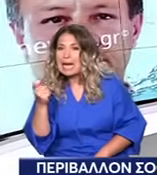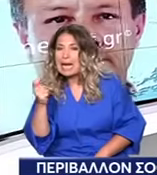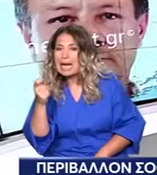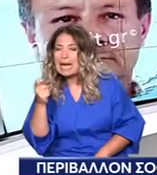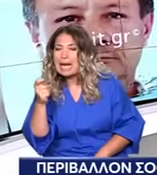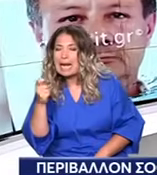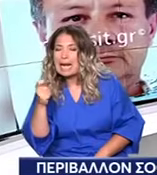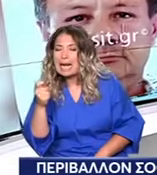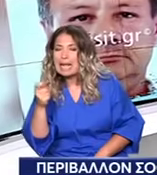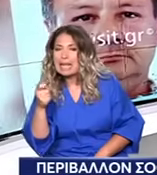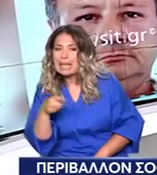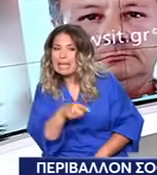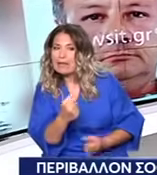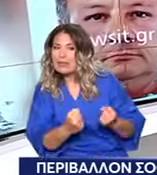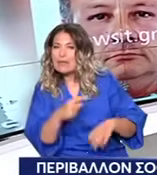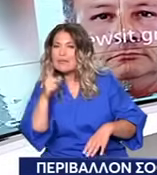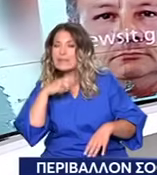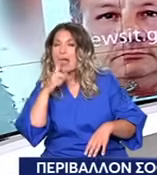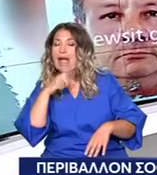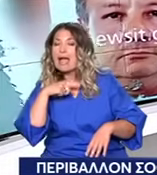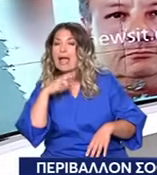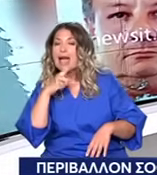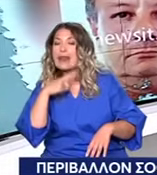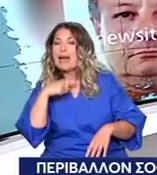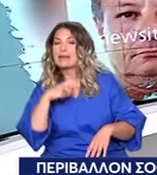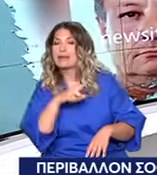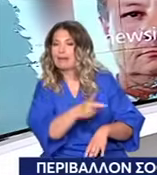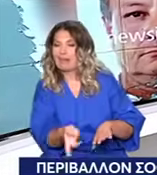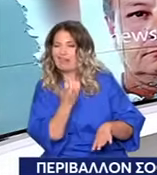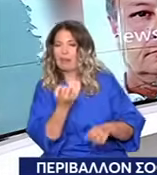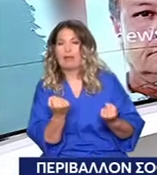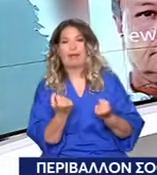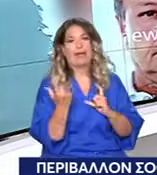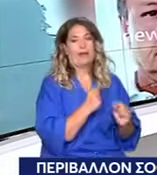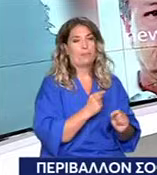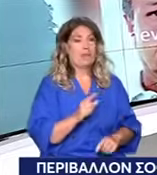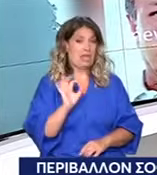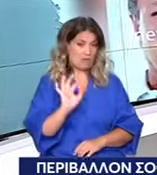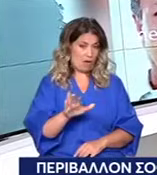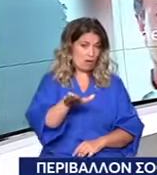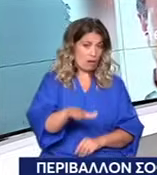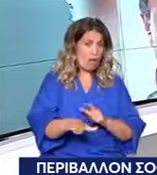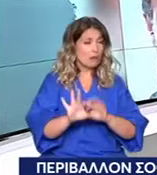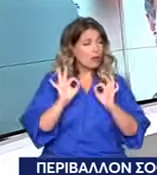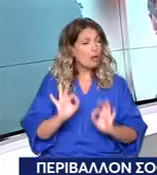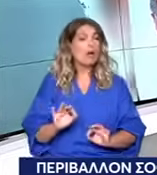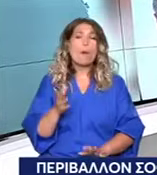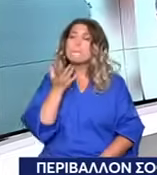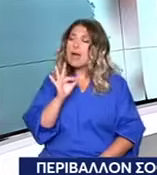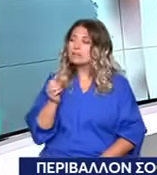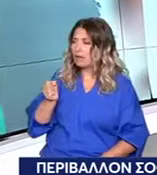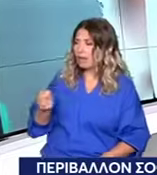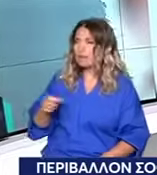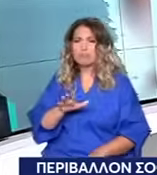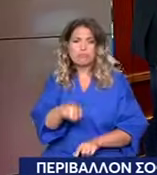να μην είναι η Φεράρι εκεί ως αποδεικτικό του εγκλήματος. Είναι σκηνή εγκλήματος. Η Φεράρι το έγκλημα το λέω με